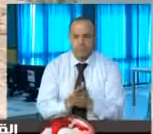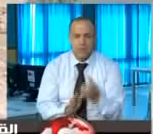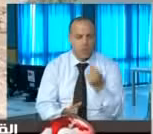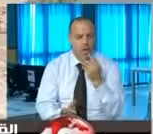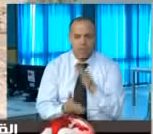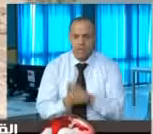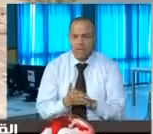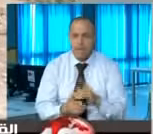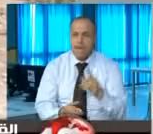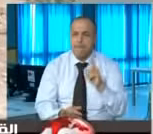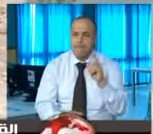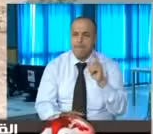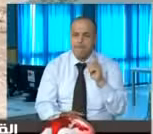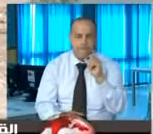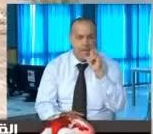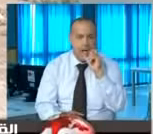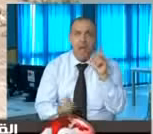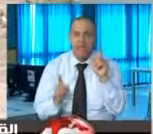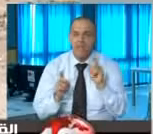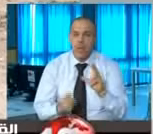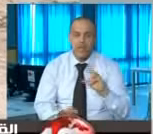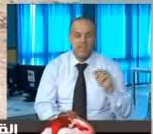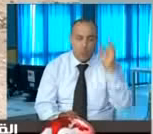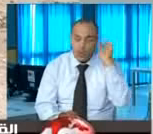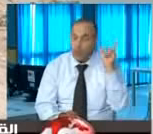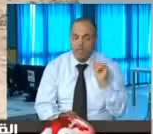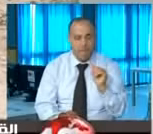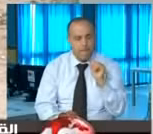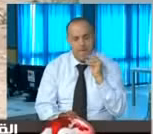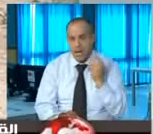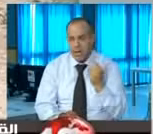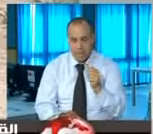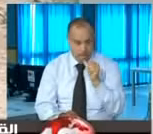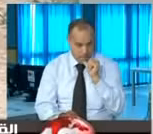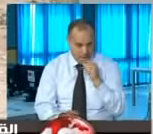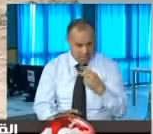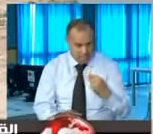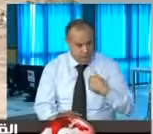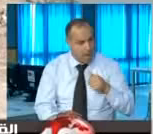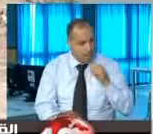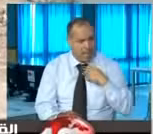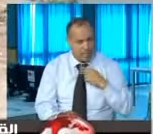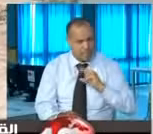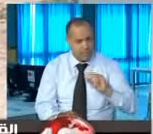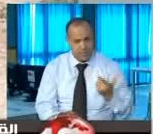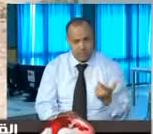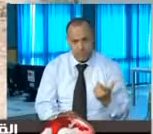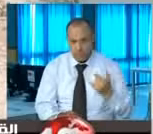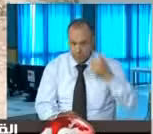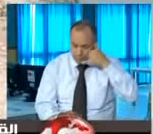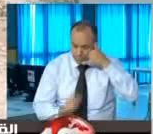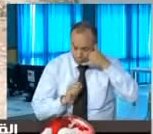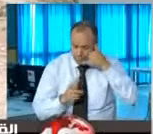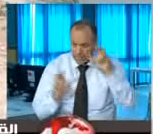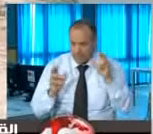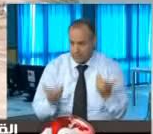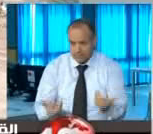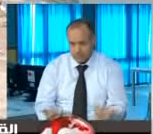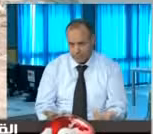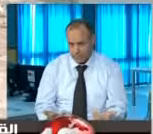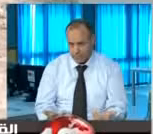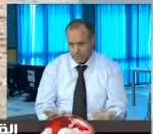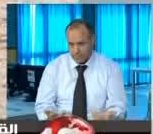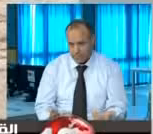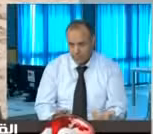حاشتنا بالماء والضوء، باش نشربوا كل الناس كتوانسة الكل، فهمتني، باش نشربوا الماء نظيف وباش نشارجوا تليفونات فرجعوا التلفز لا أكثر ولا أقل، ما حشناش